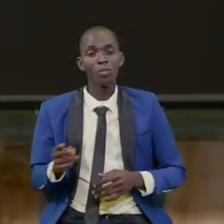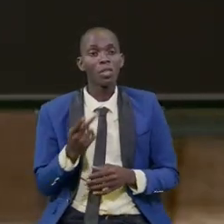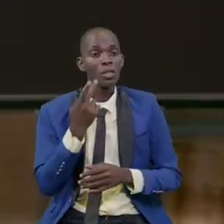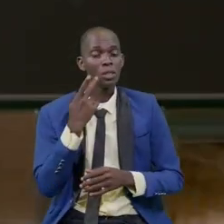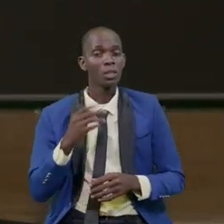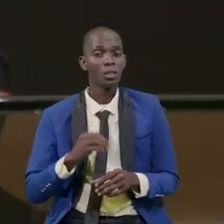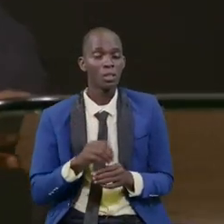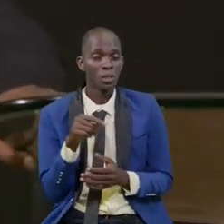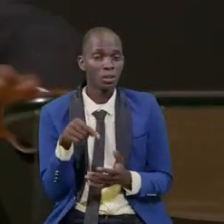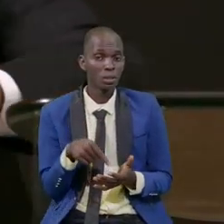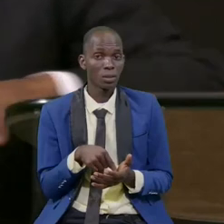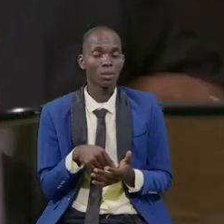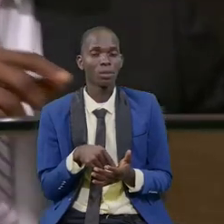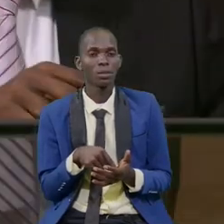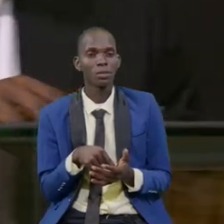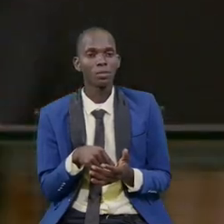Dans cette session, nous allons voir